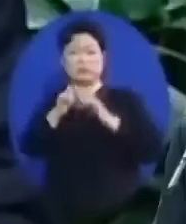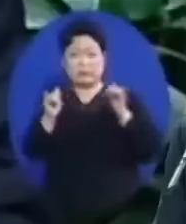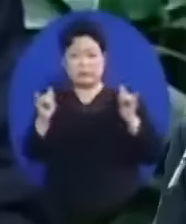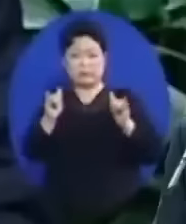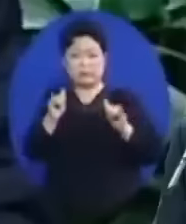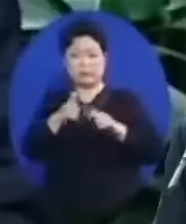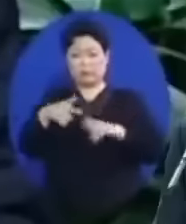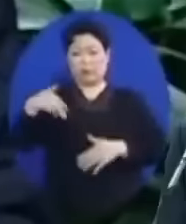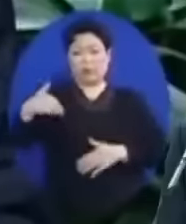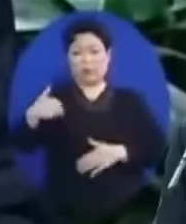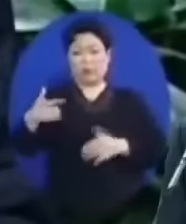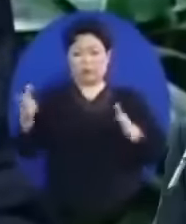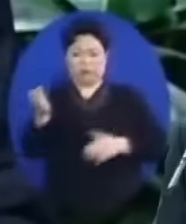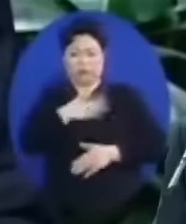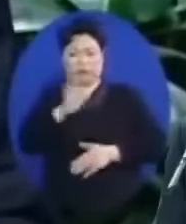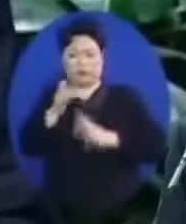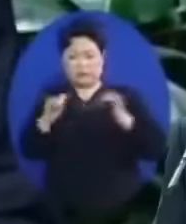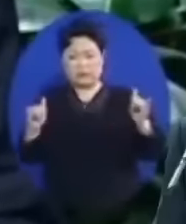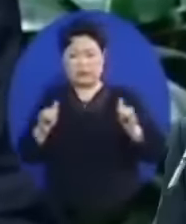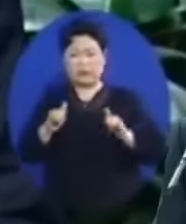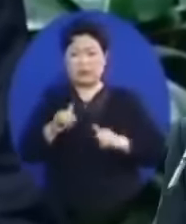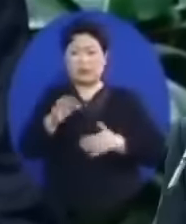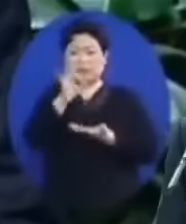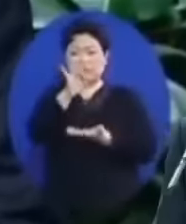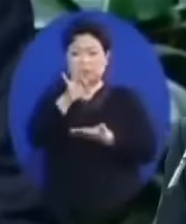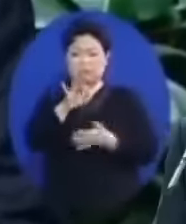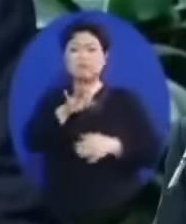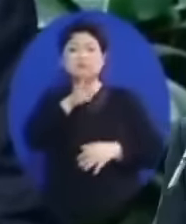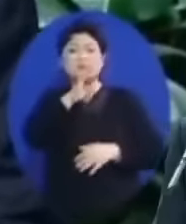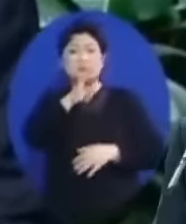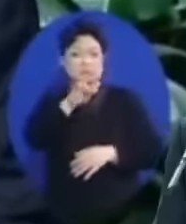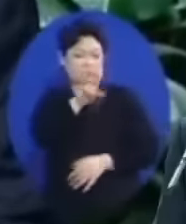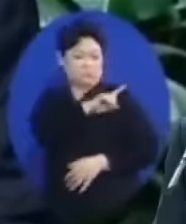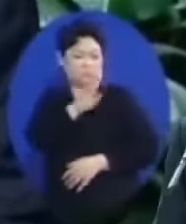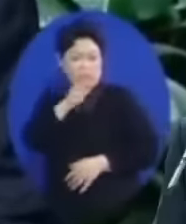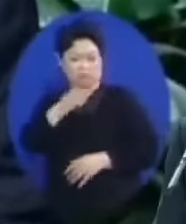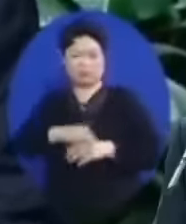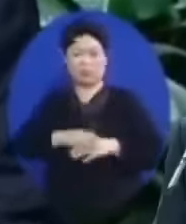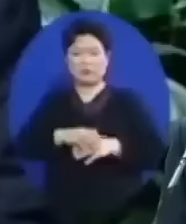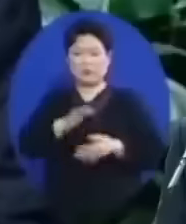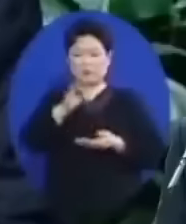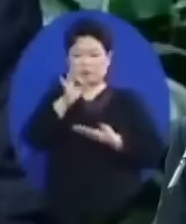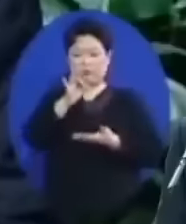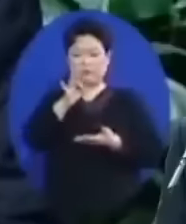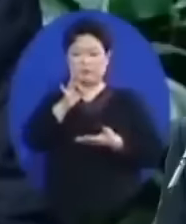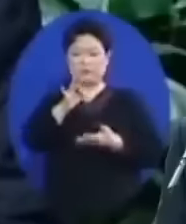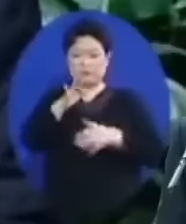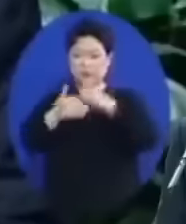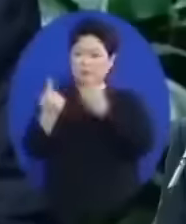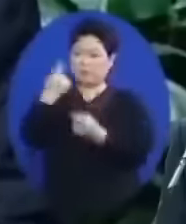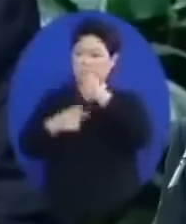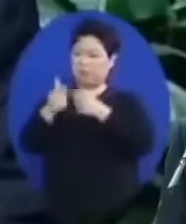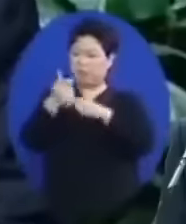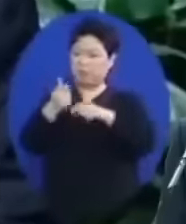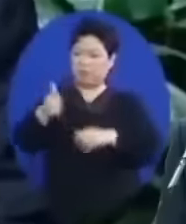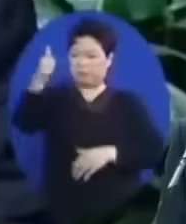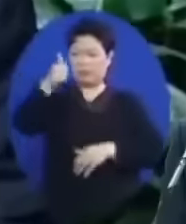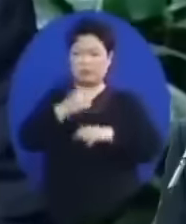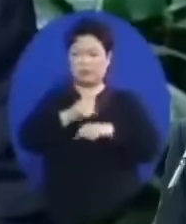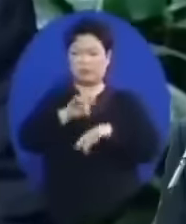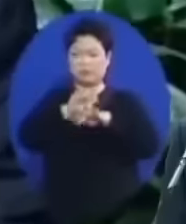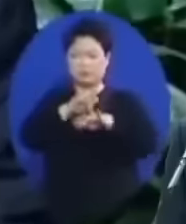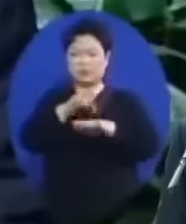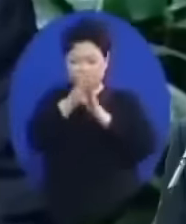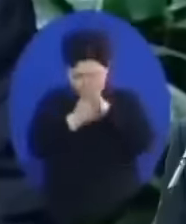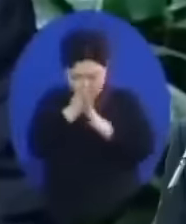그 물질이 신이 되고 물질이 우상이 되어서 아무리 해도 그 우상을 떠나지